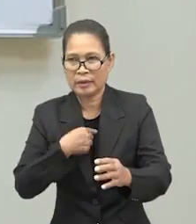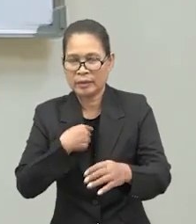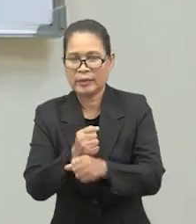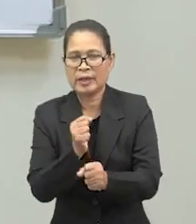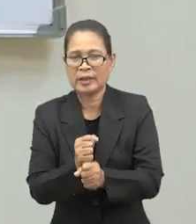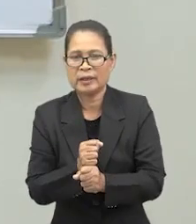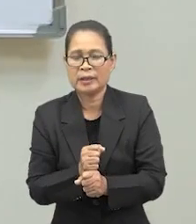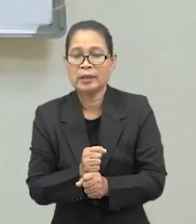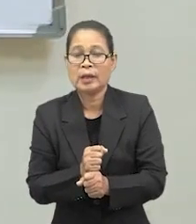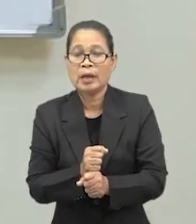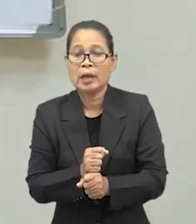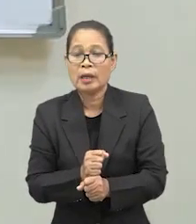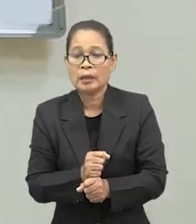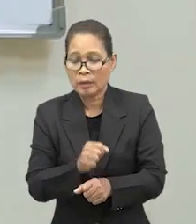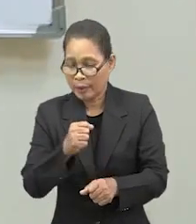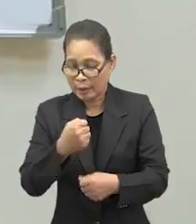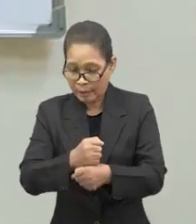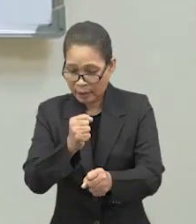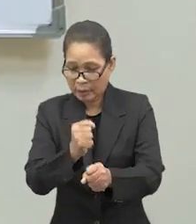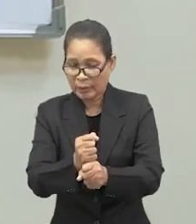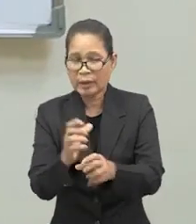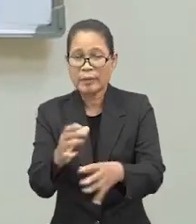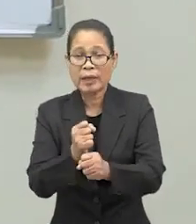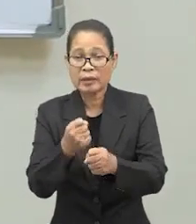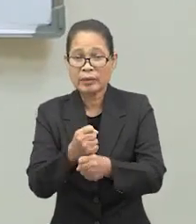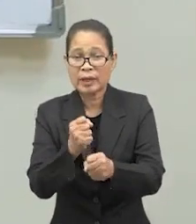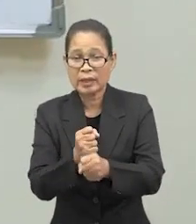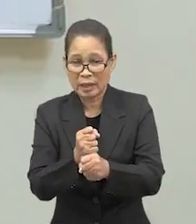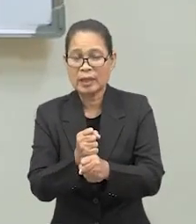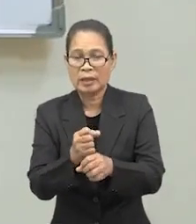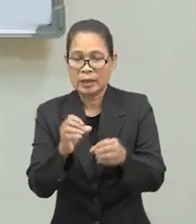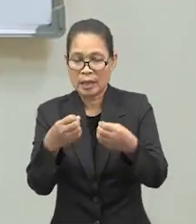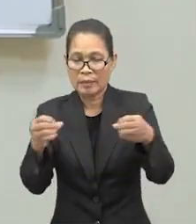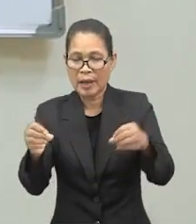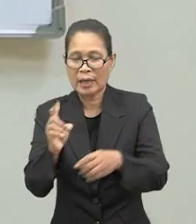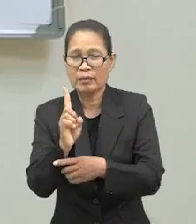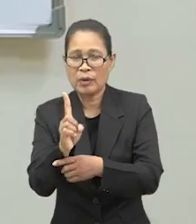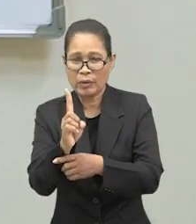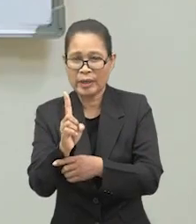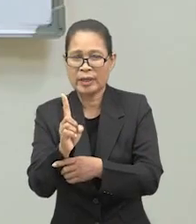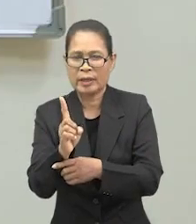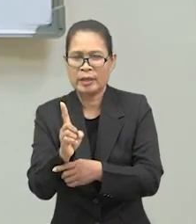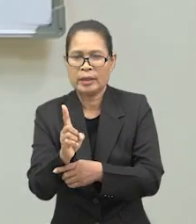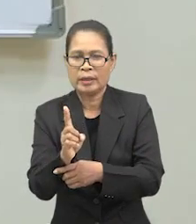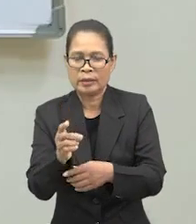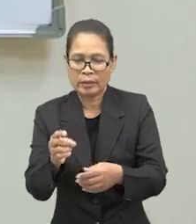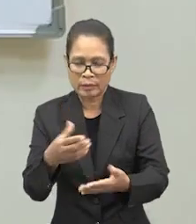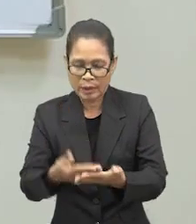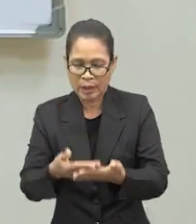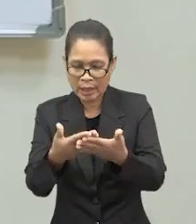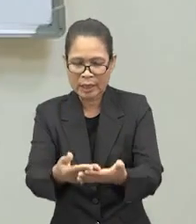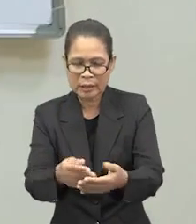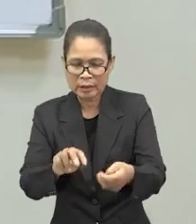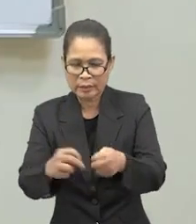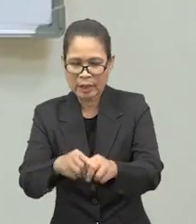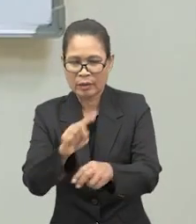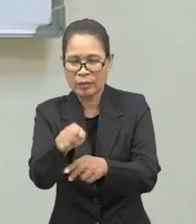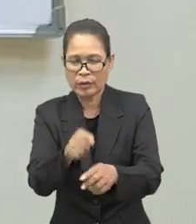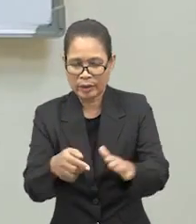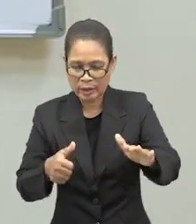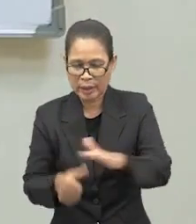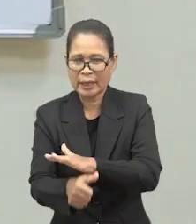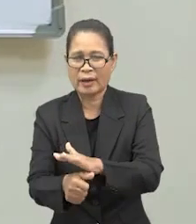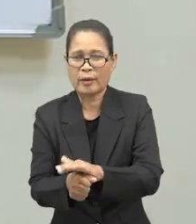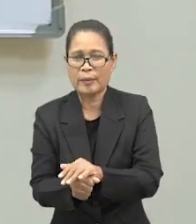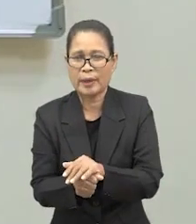này ao nhà kêu phong hay nếp để con bàn thưa mình để tha con đặt là bạc lệ muối con tay chia chấm